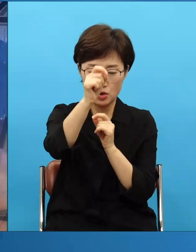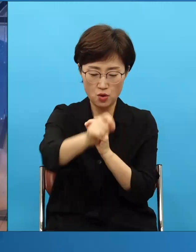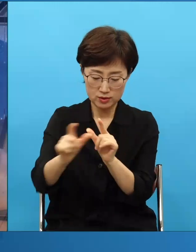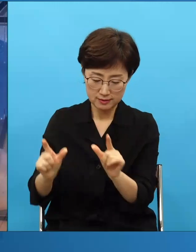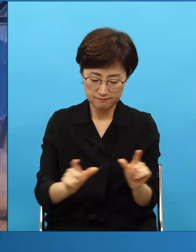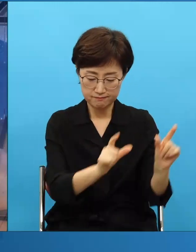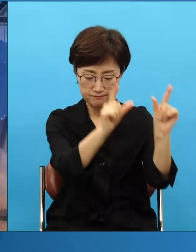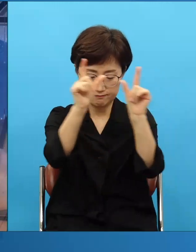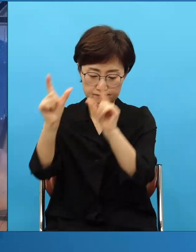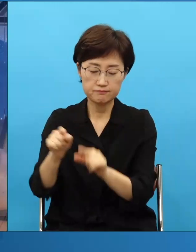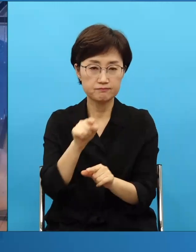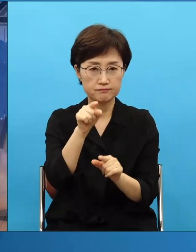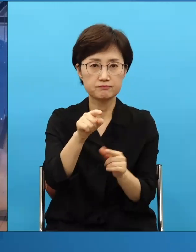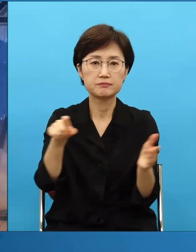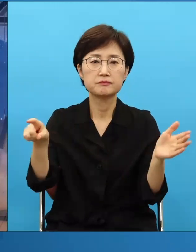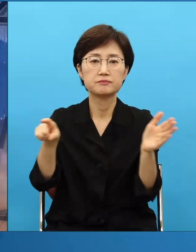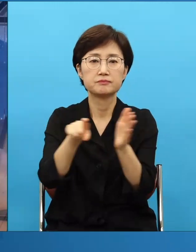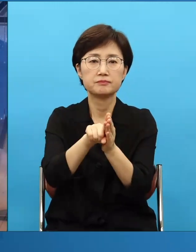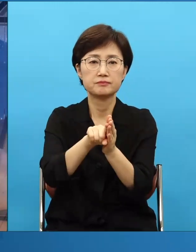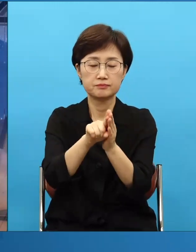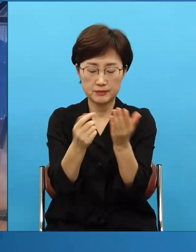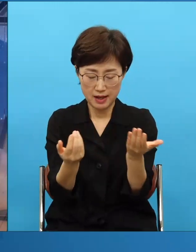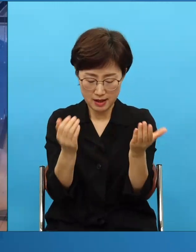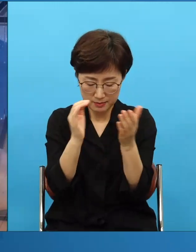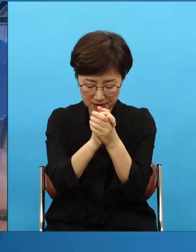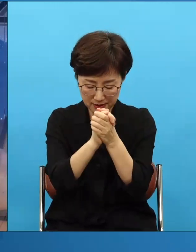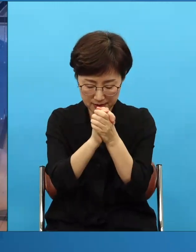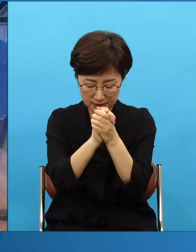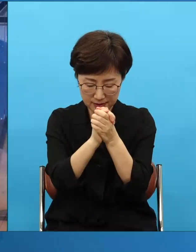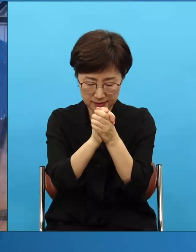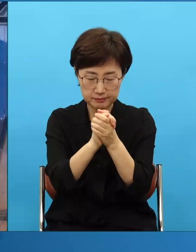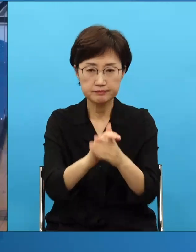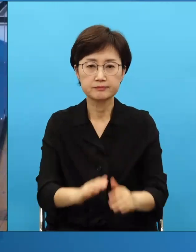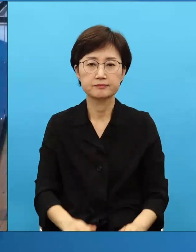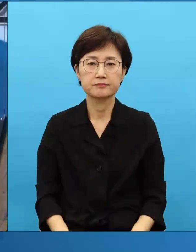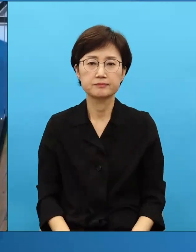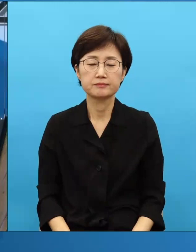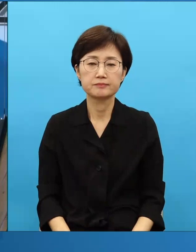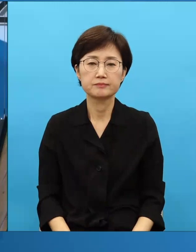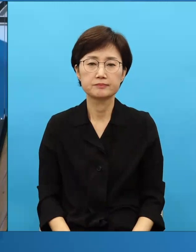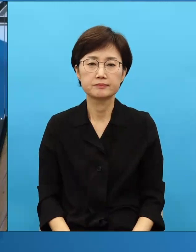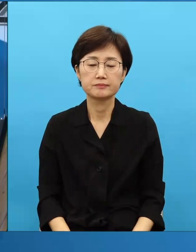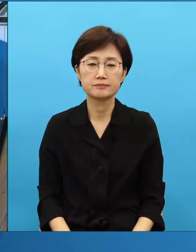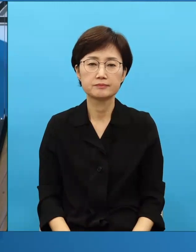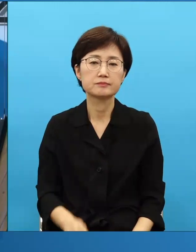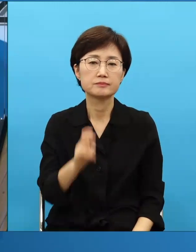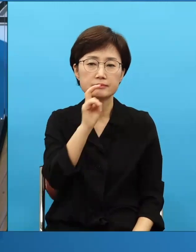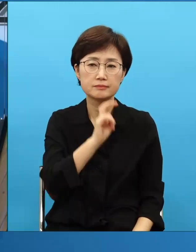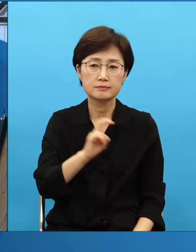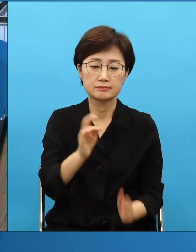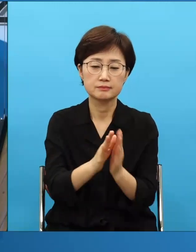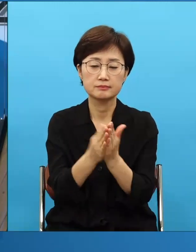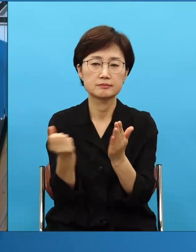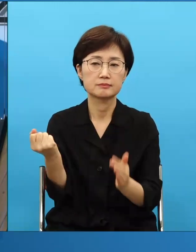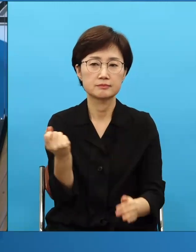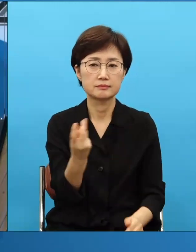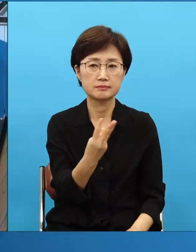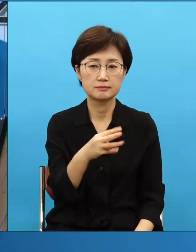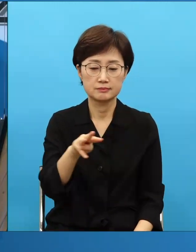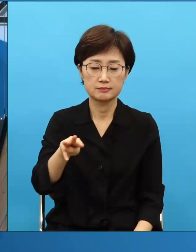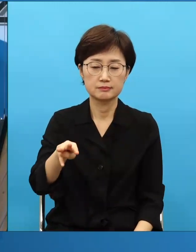다스리는 것과 영원히 사는 것을 의사하옵나이다. 아멘. 찬송가